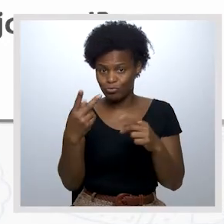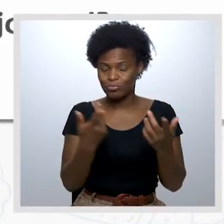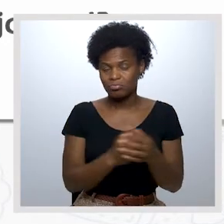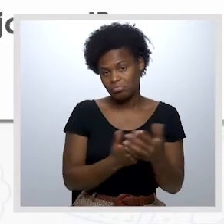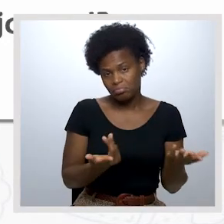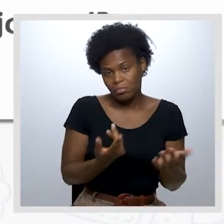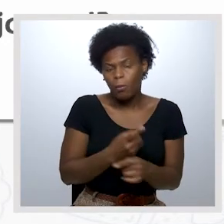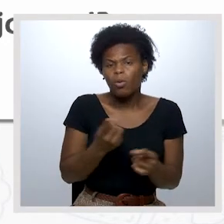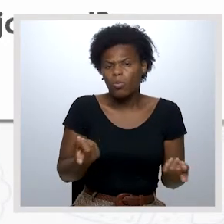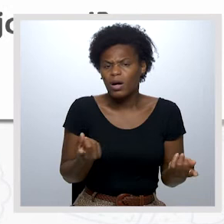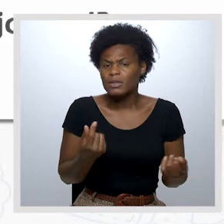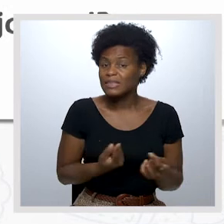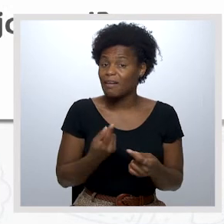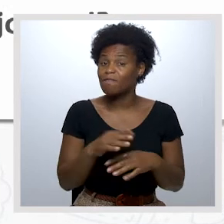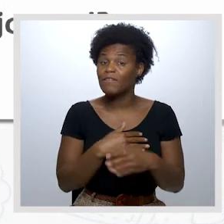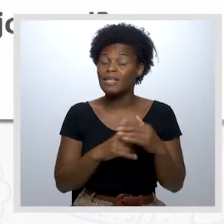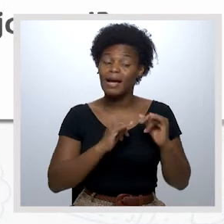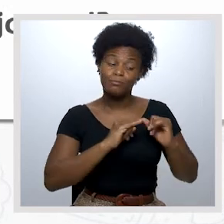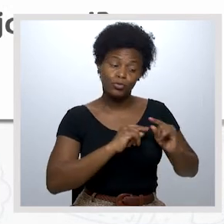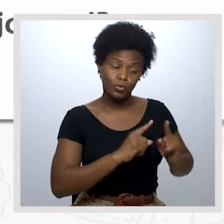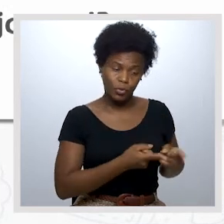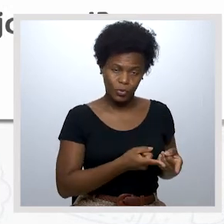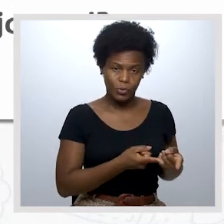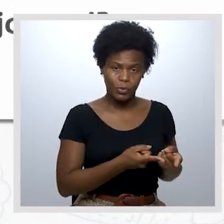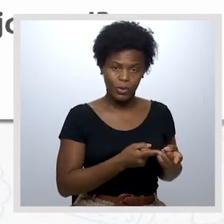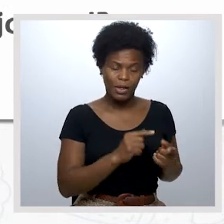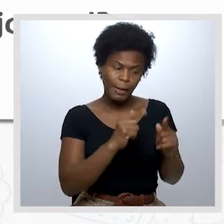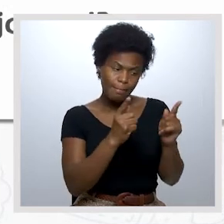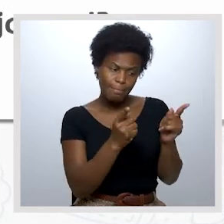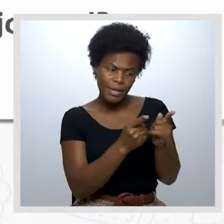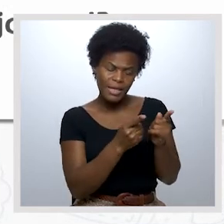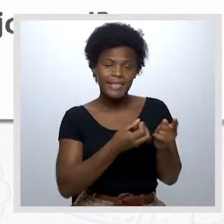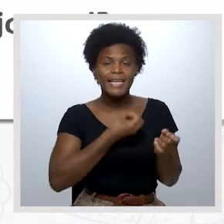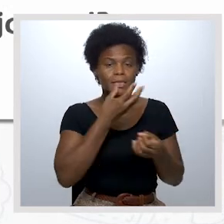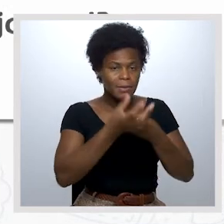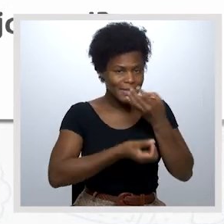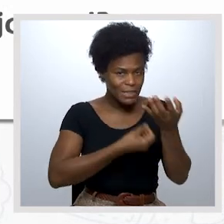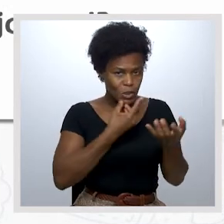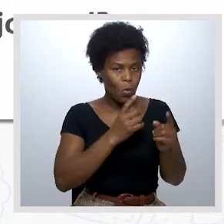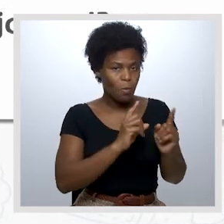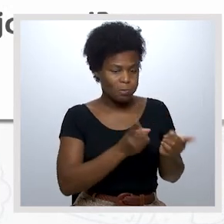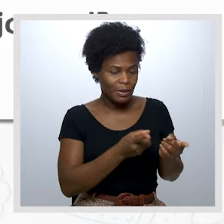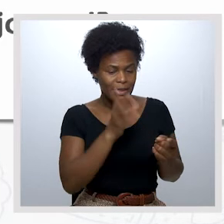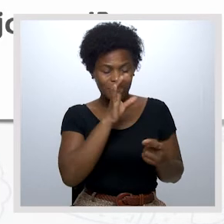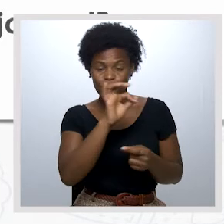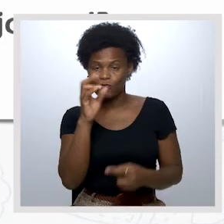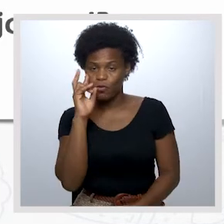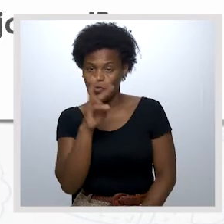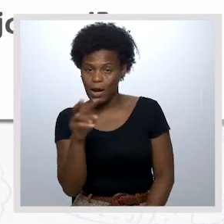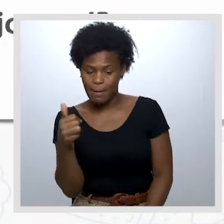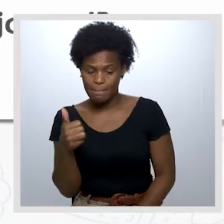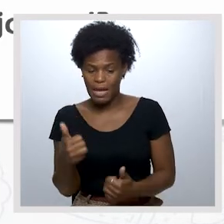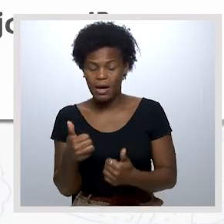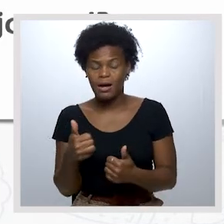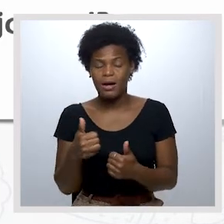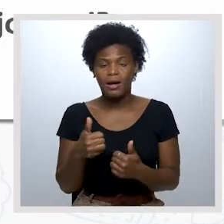que ça sert à introduire une petite explication. Si vous voyez